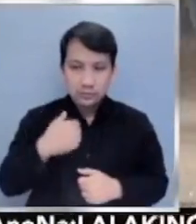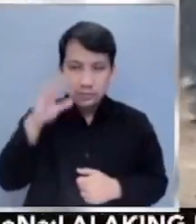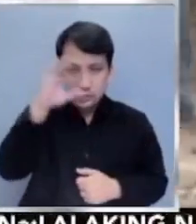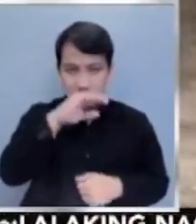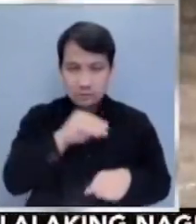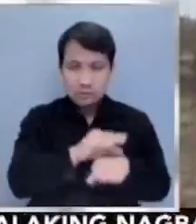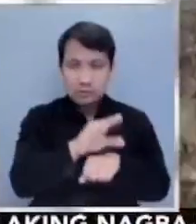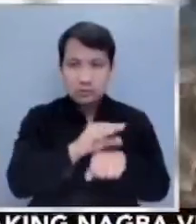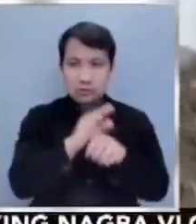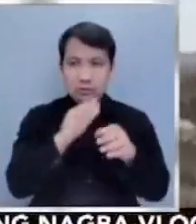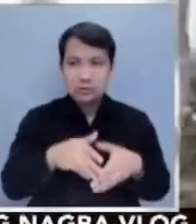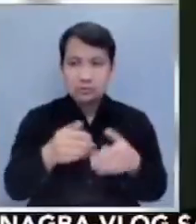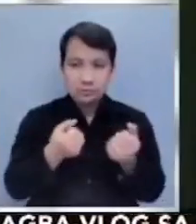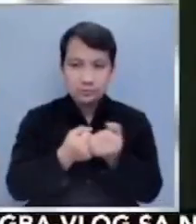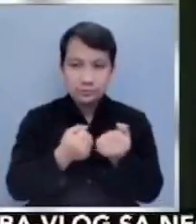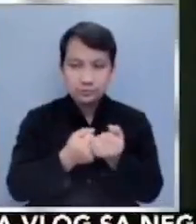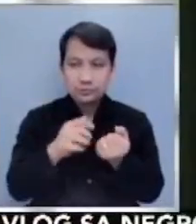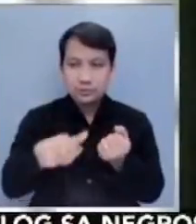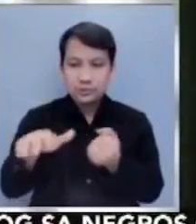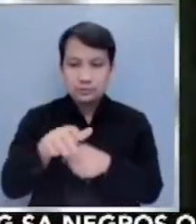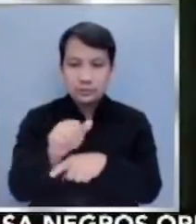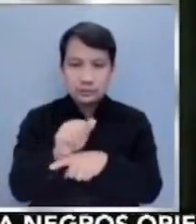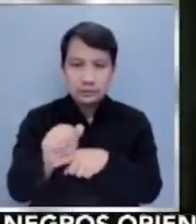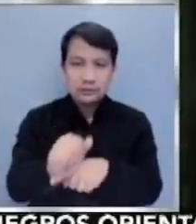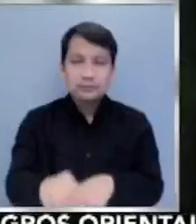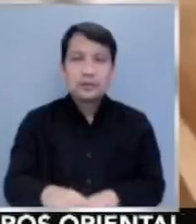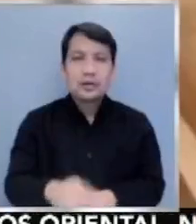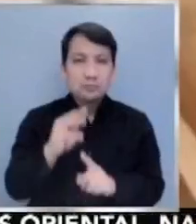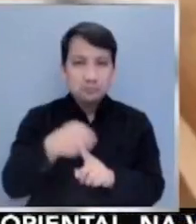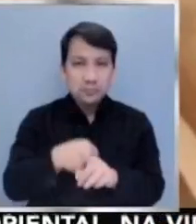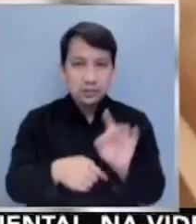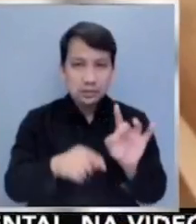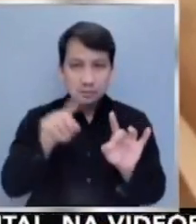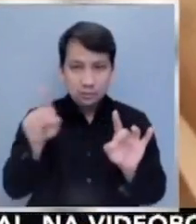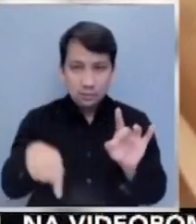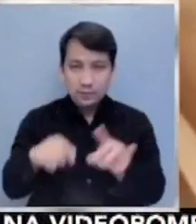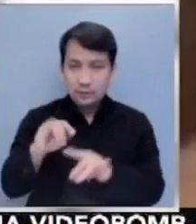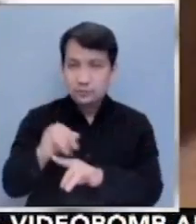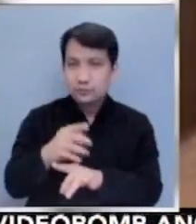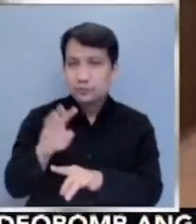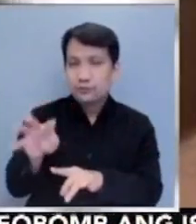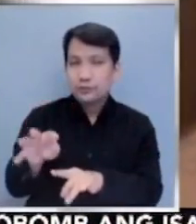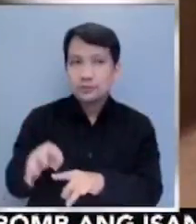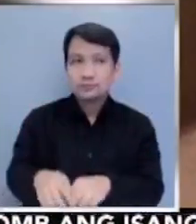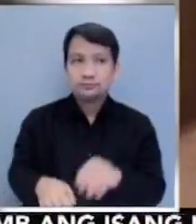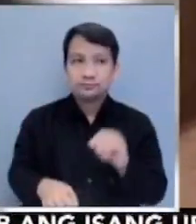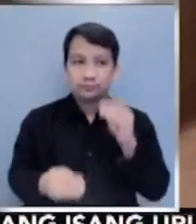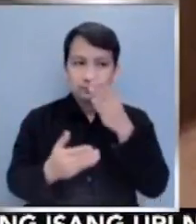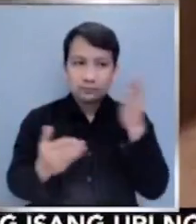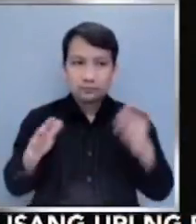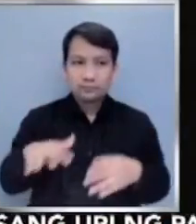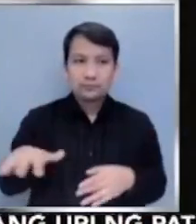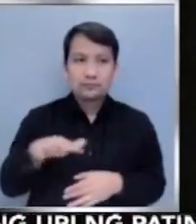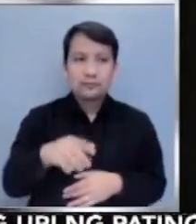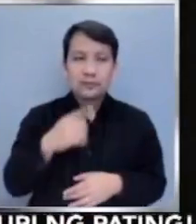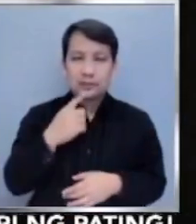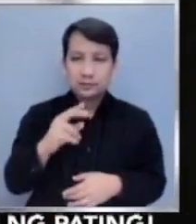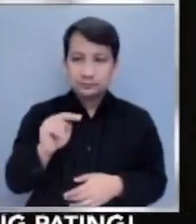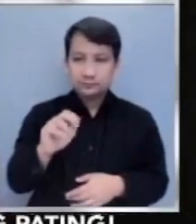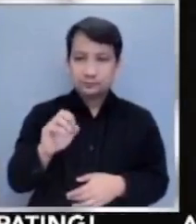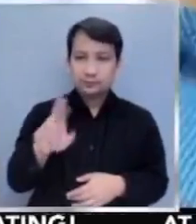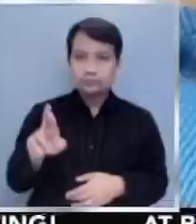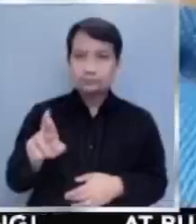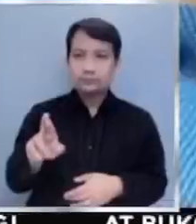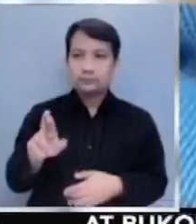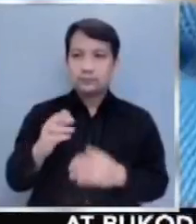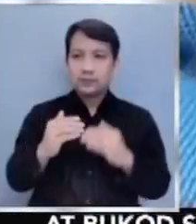support fogging and spraying. Mula May 8 to June 4, 14 sa 17 rehiyon kabilang ang Metro Manila ang lumampas na raw